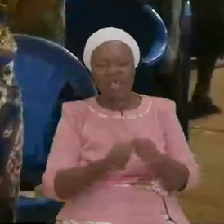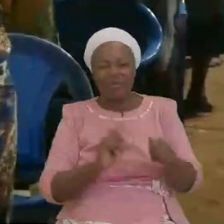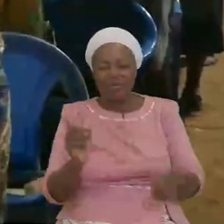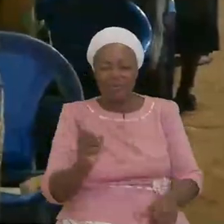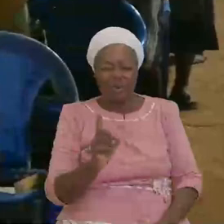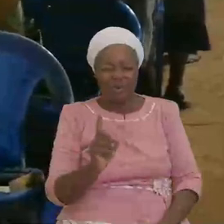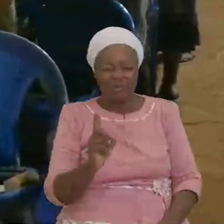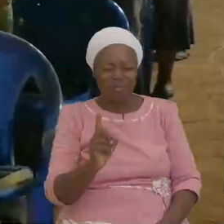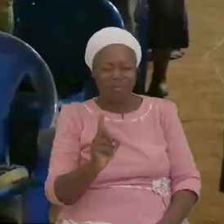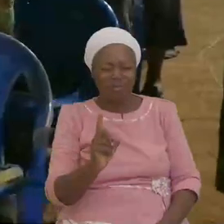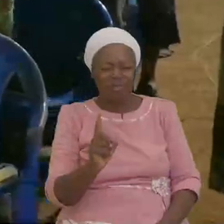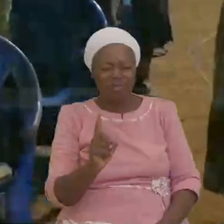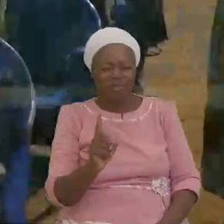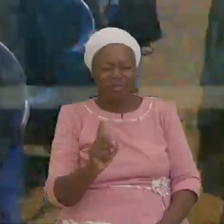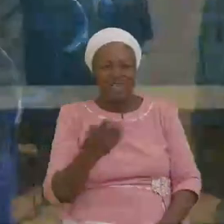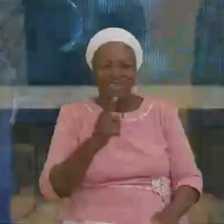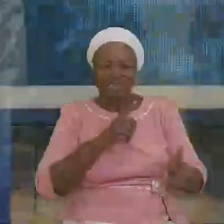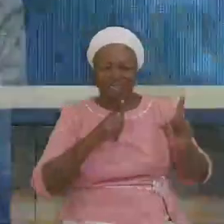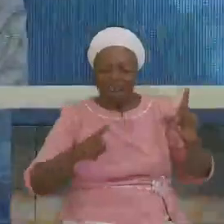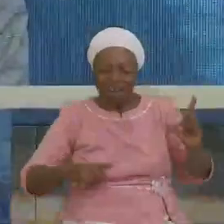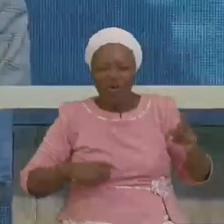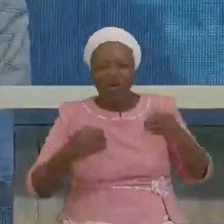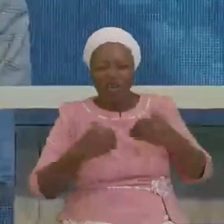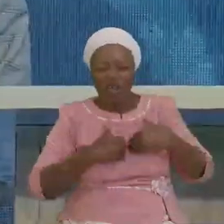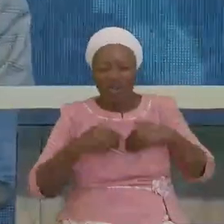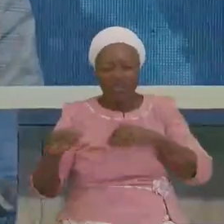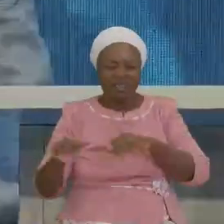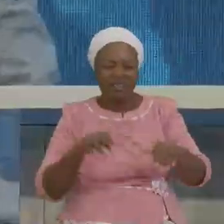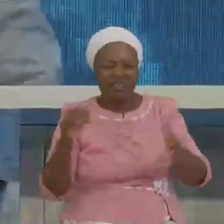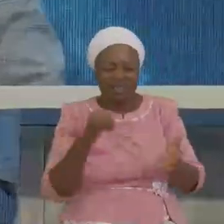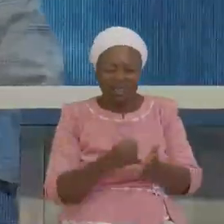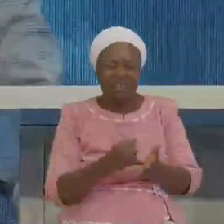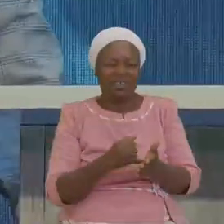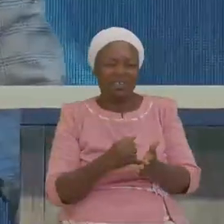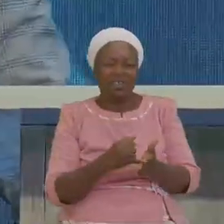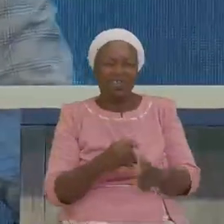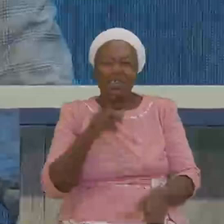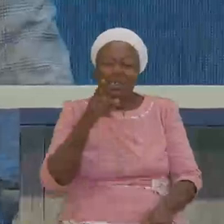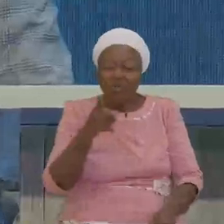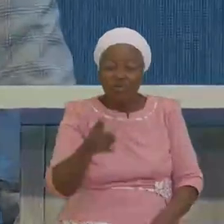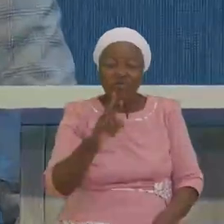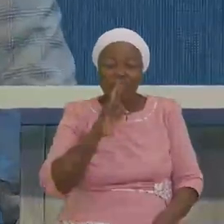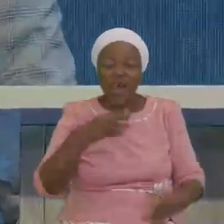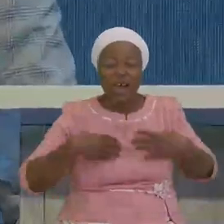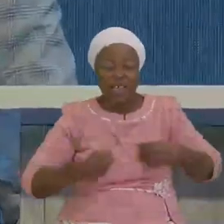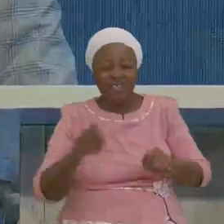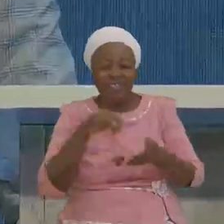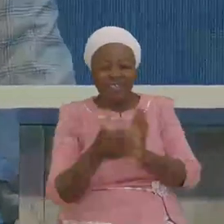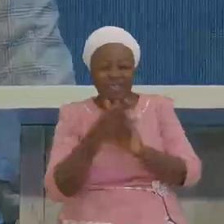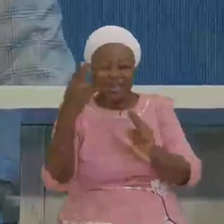témoignages pour les jeunes et les personnes âgées, tout le monde. Le Seigneur l'a